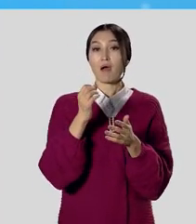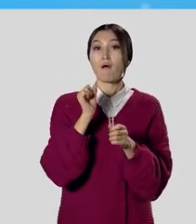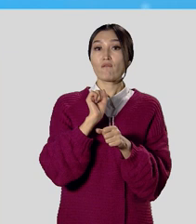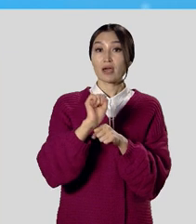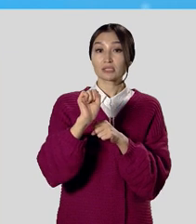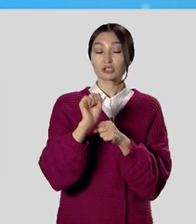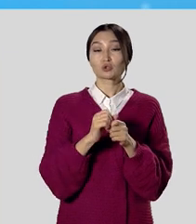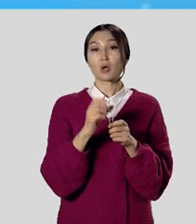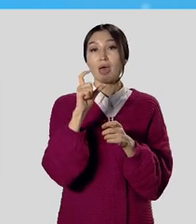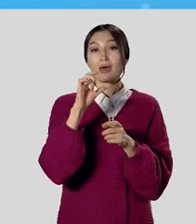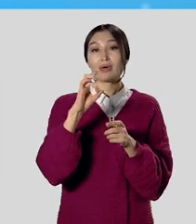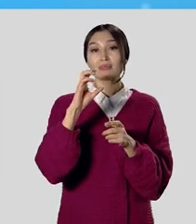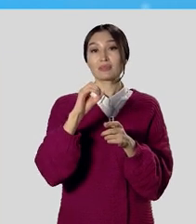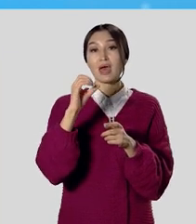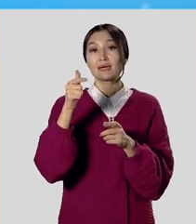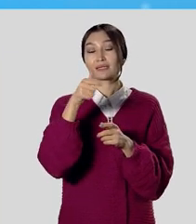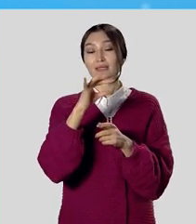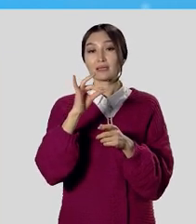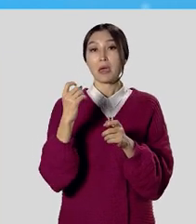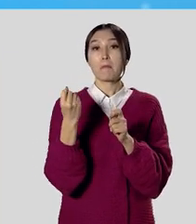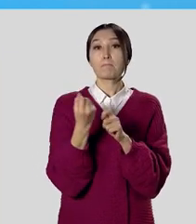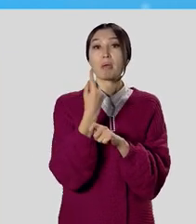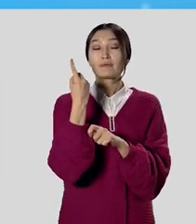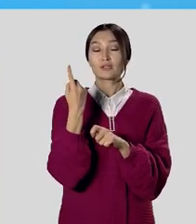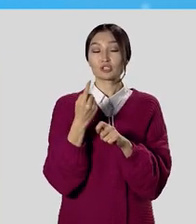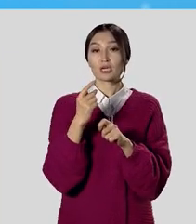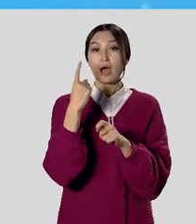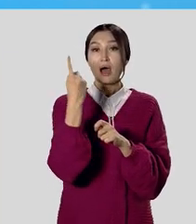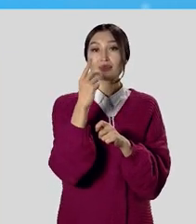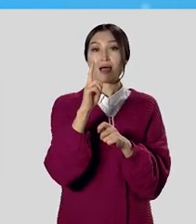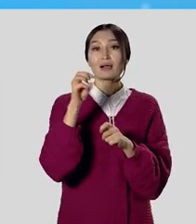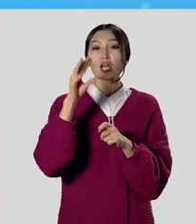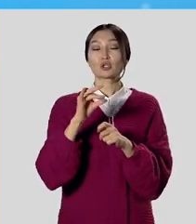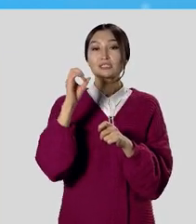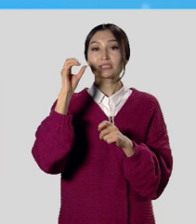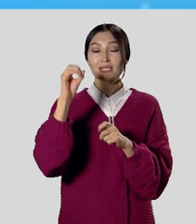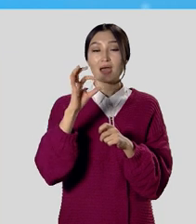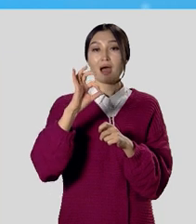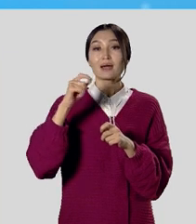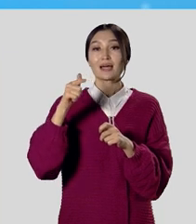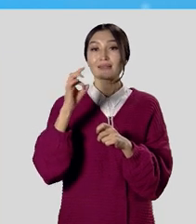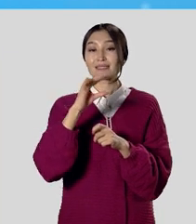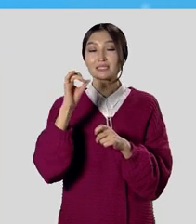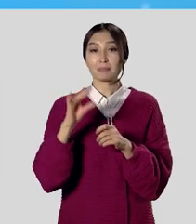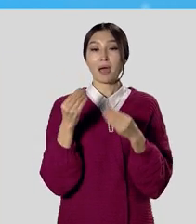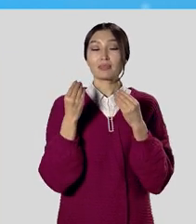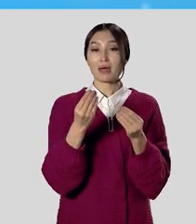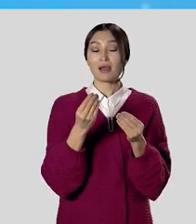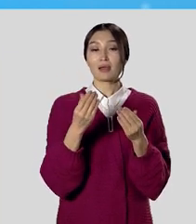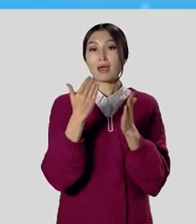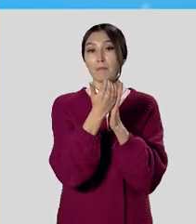выигрышу энергии первичные одноклеточные аэробные организмы дали в